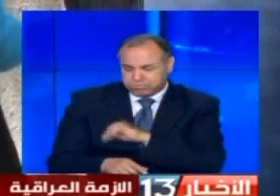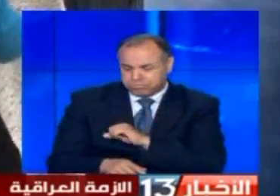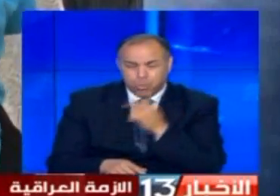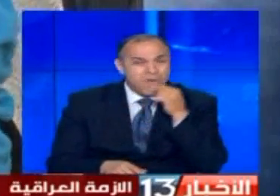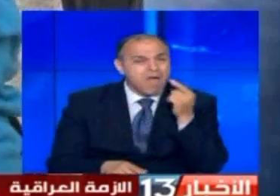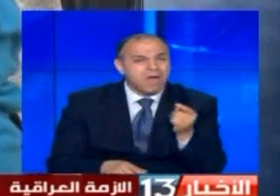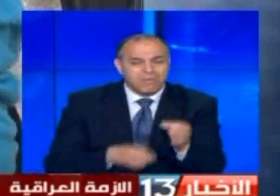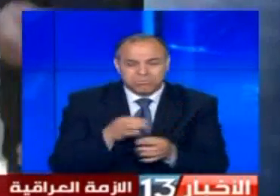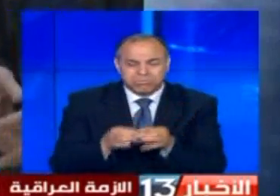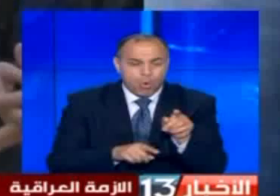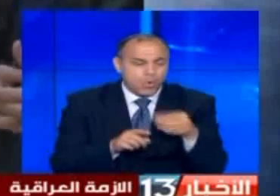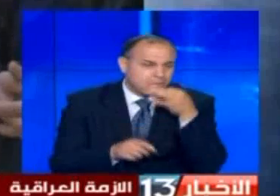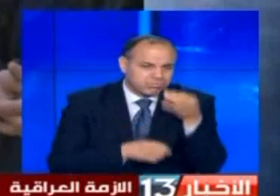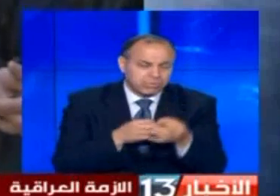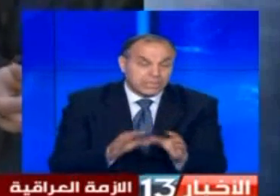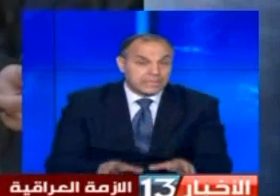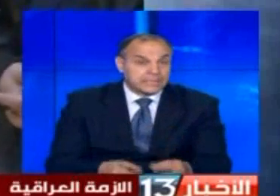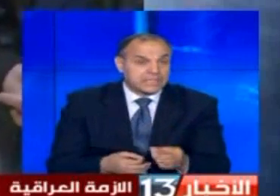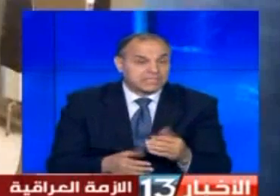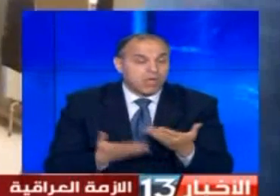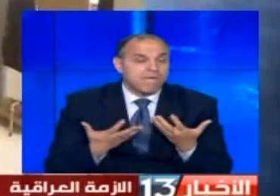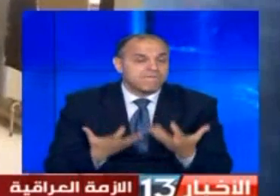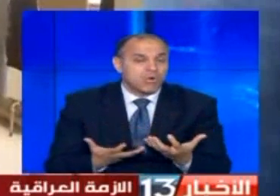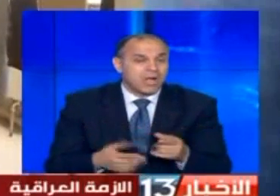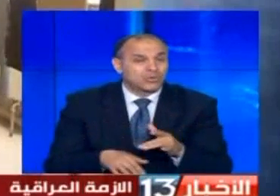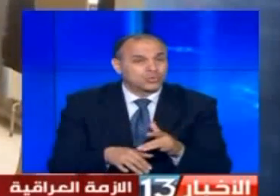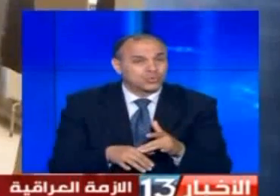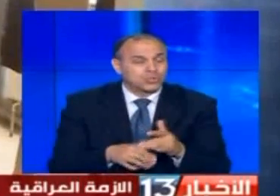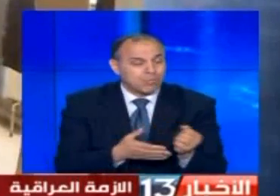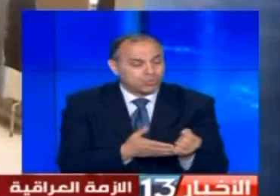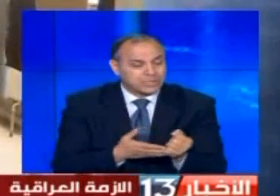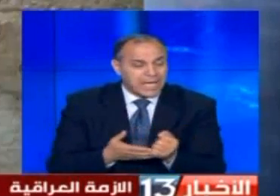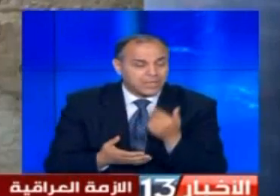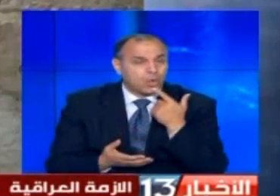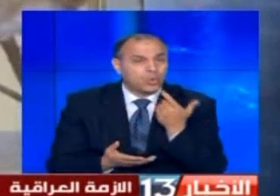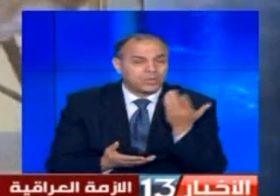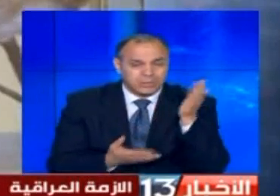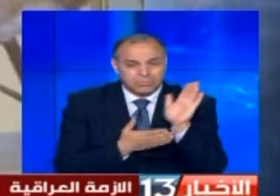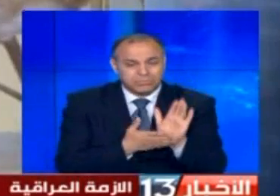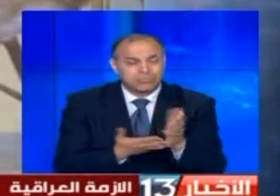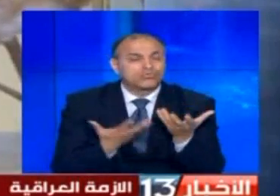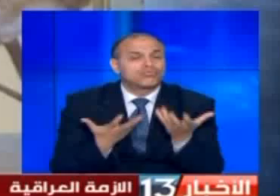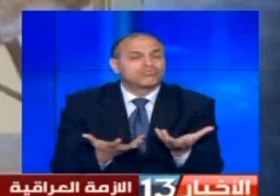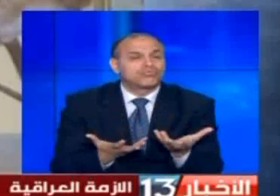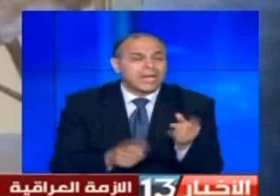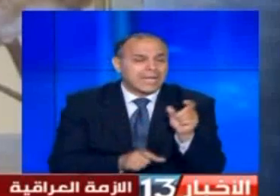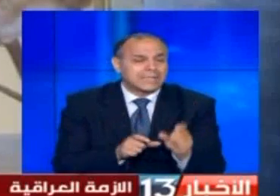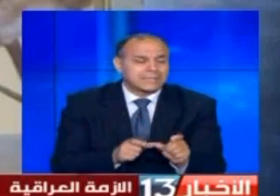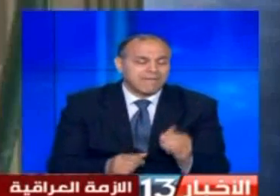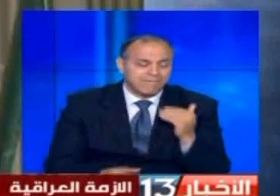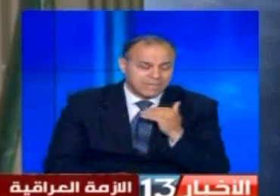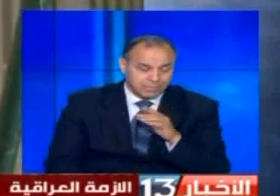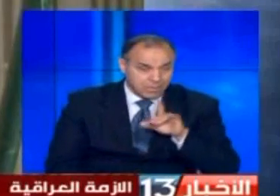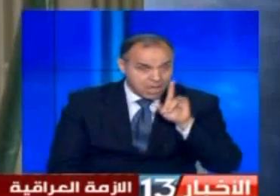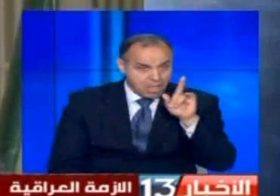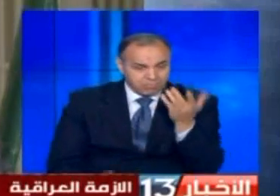تحدث عنها بعضهم تكشف مدى حاجتهم الماسه الى المساعده والتعرف على احتياجاتهم الانسانيه العاجله